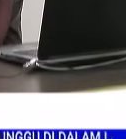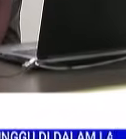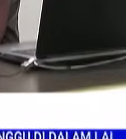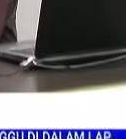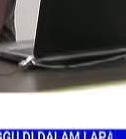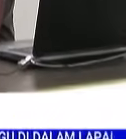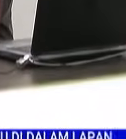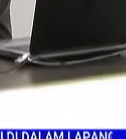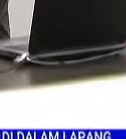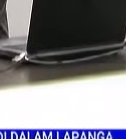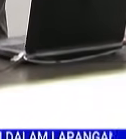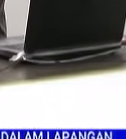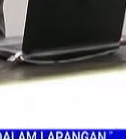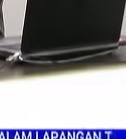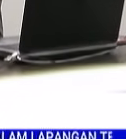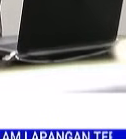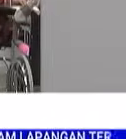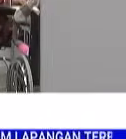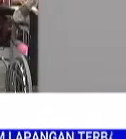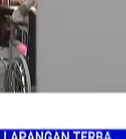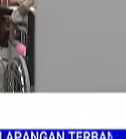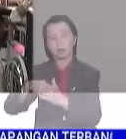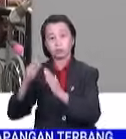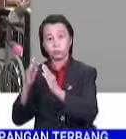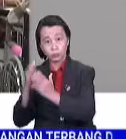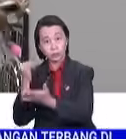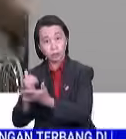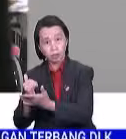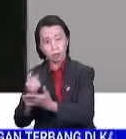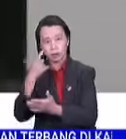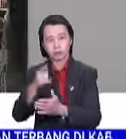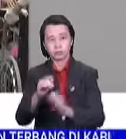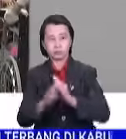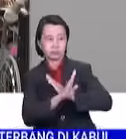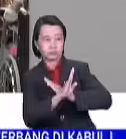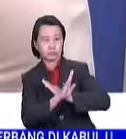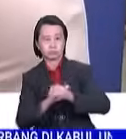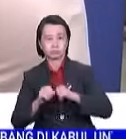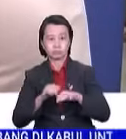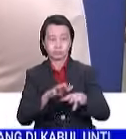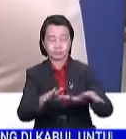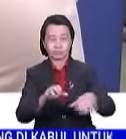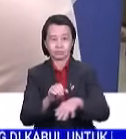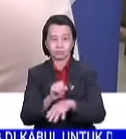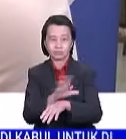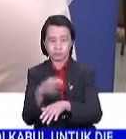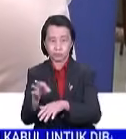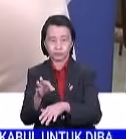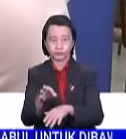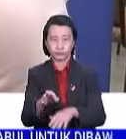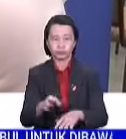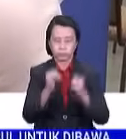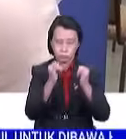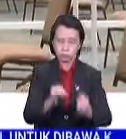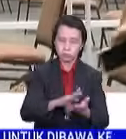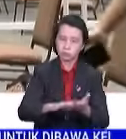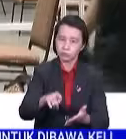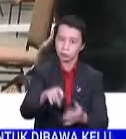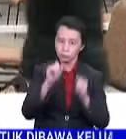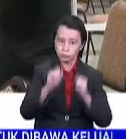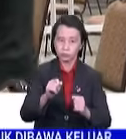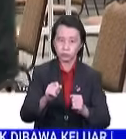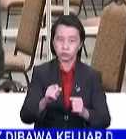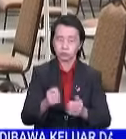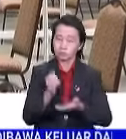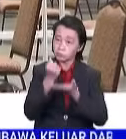disaat orang lain memilih untuk berada di dalam rumah bagi membendung penyebaran bahwa pemuda itu kisah mulai ini sanggup